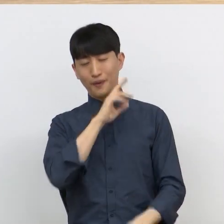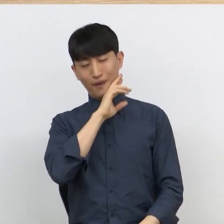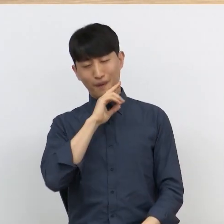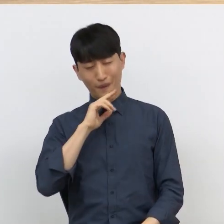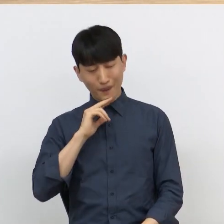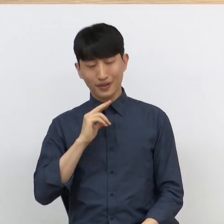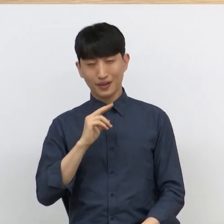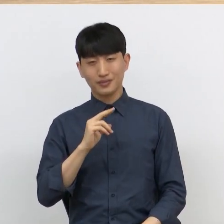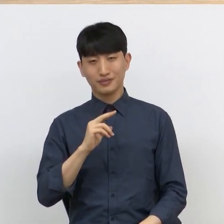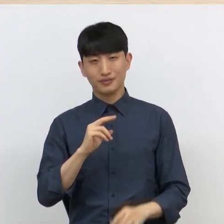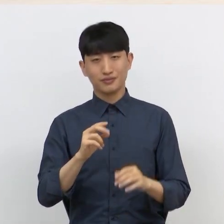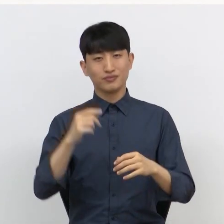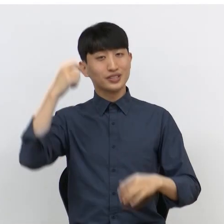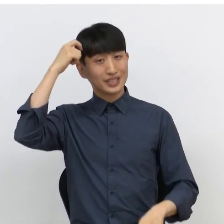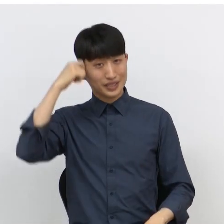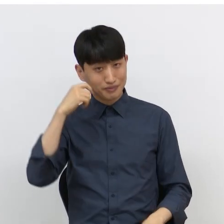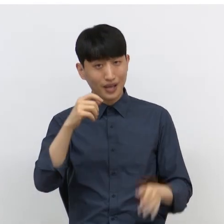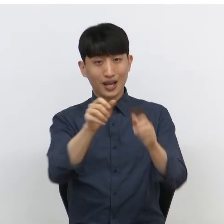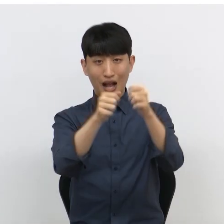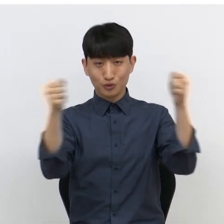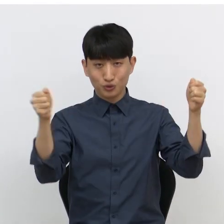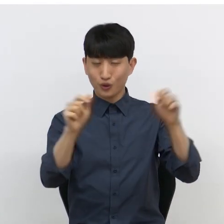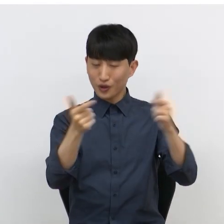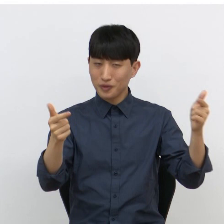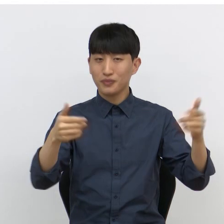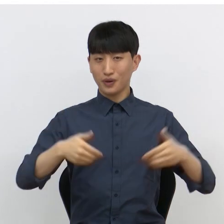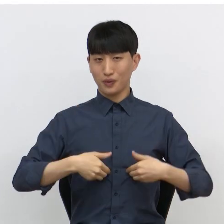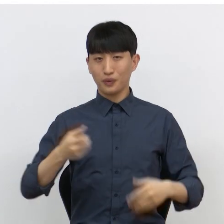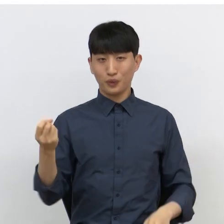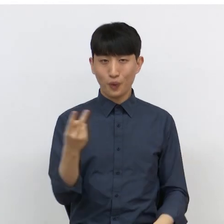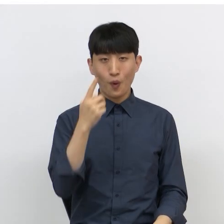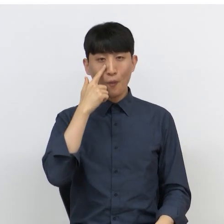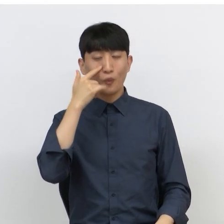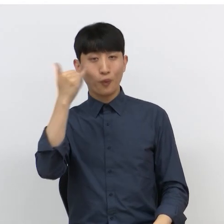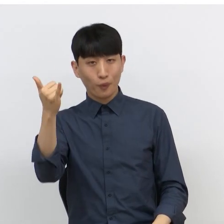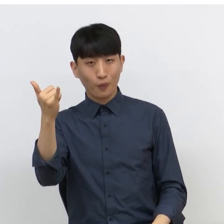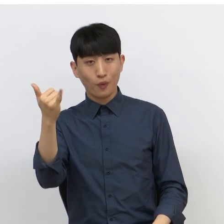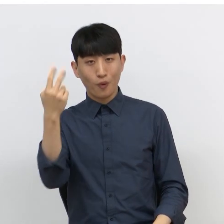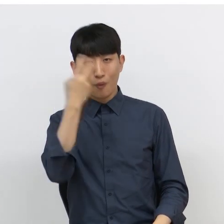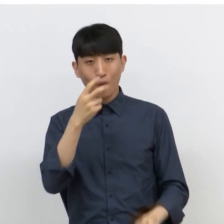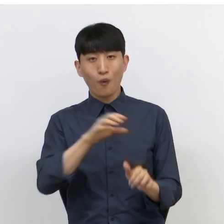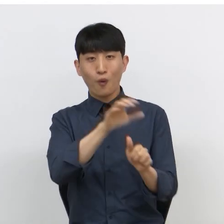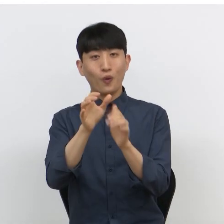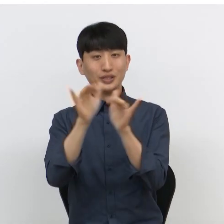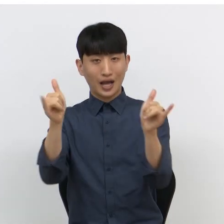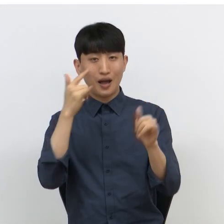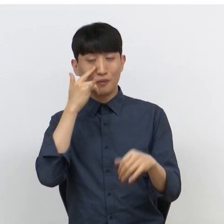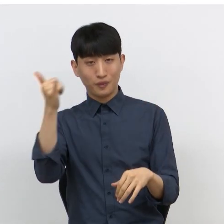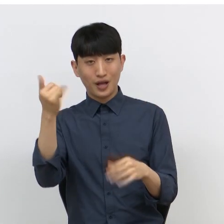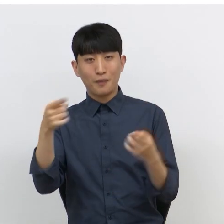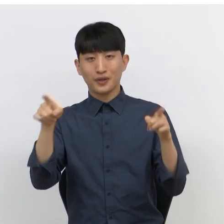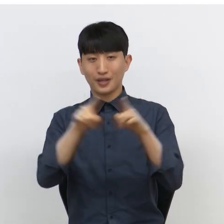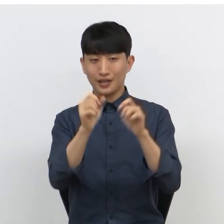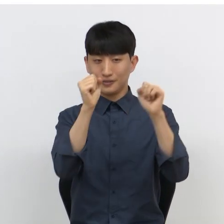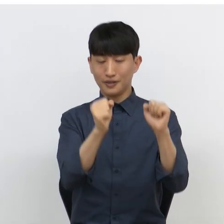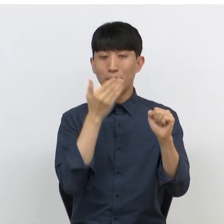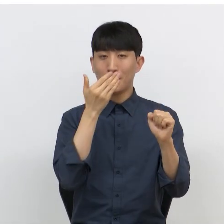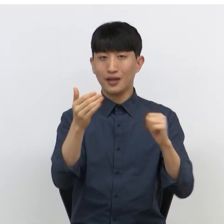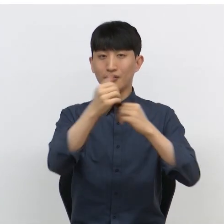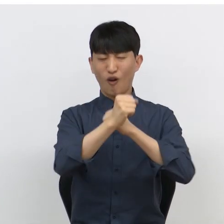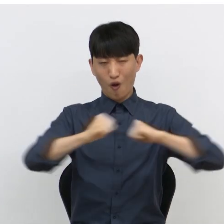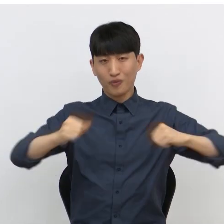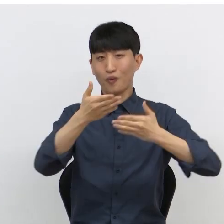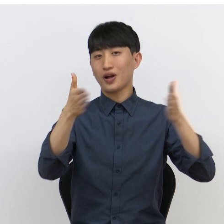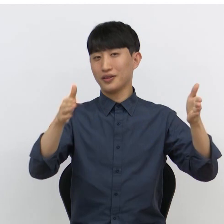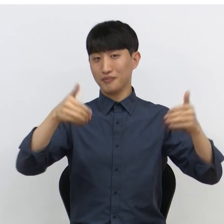가구들이 배치되어야 되고요. 그 다음에 이제 보호자들도 함께 참여할 수 있는 비교적 넓은 공간이 필요하고, 그 다음에